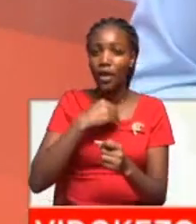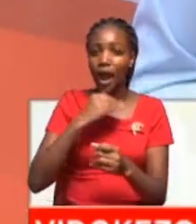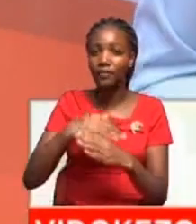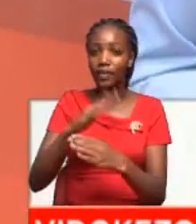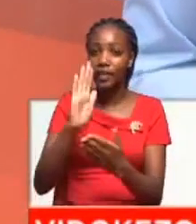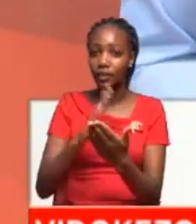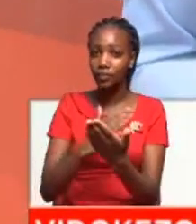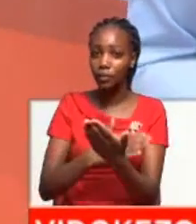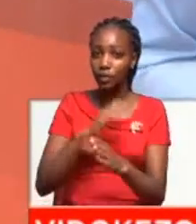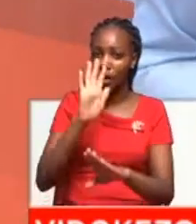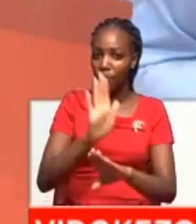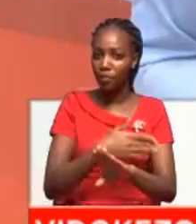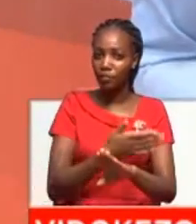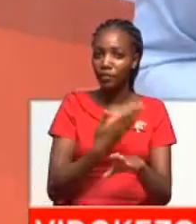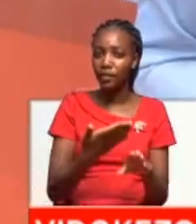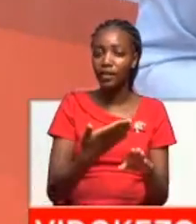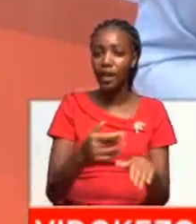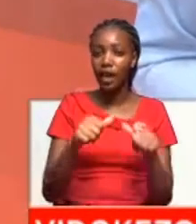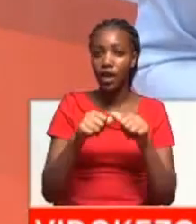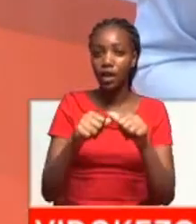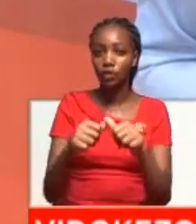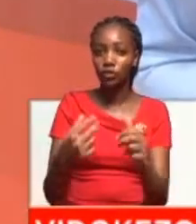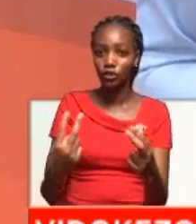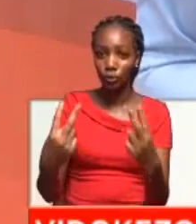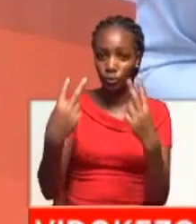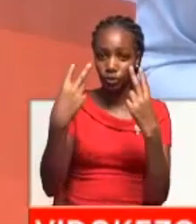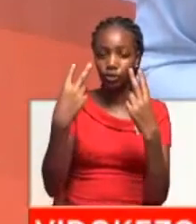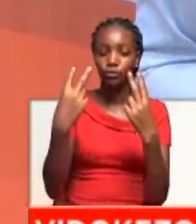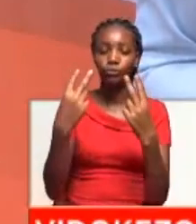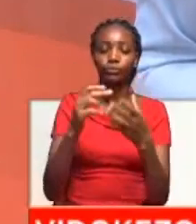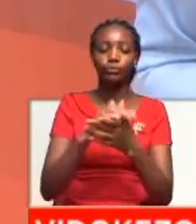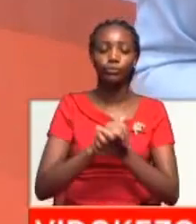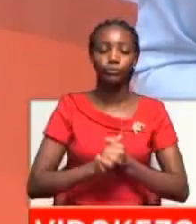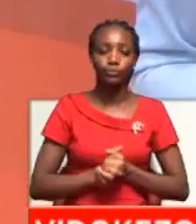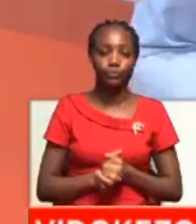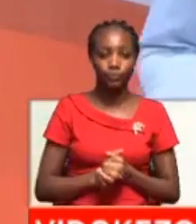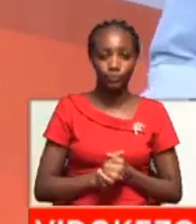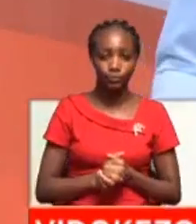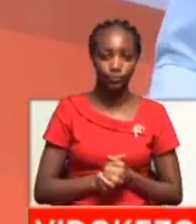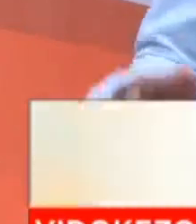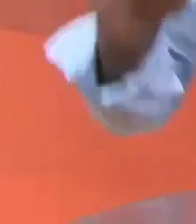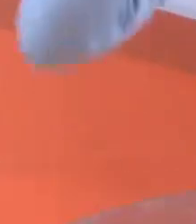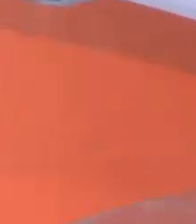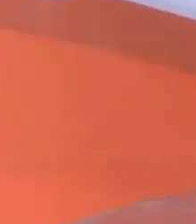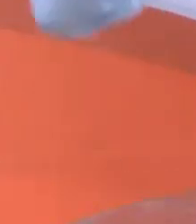ndo inaingia kwa sasa. Mwelekezi mkubwa ni Magdalene Wanjiko, kifia fia yule.